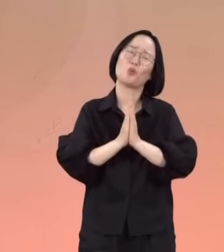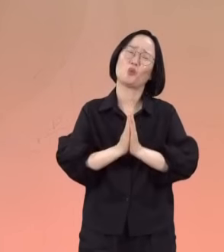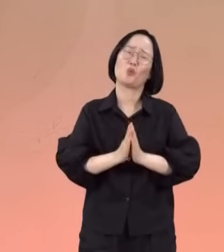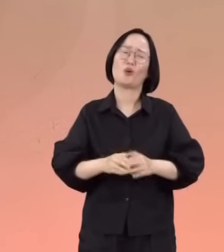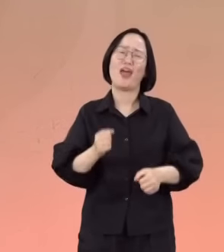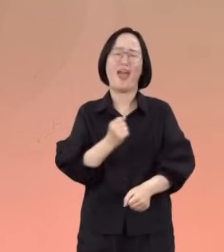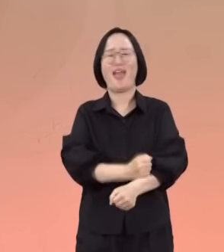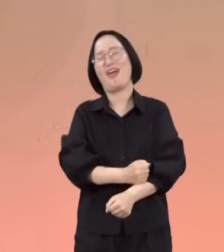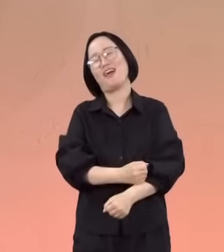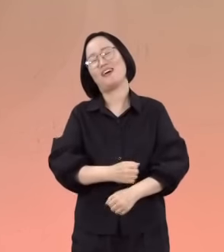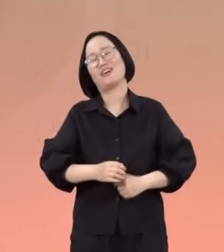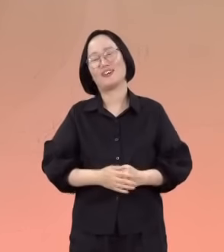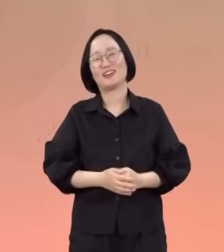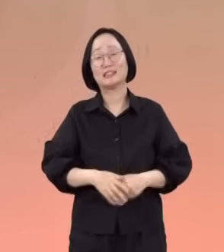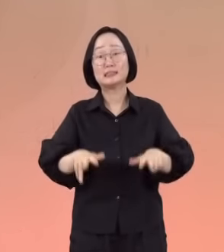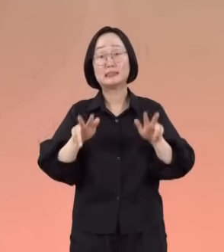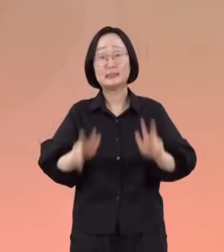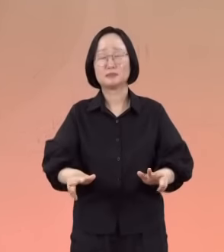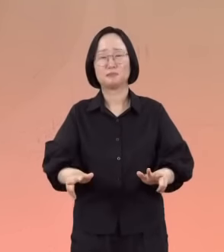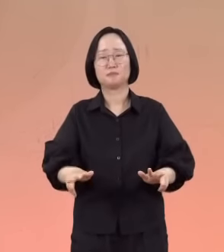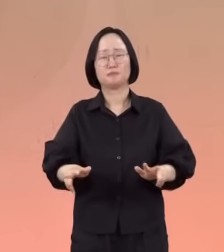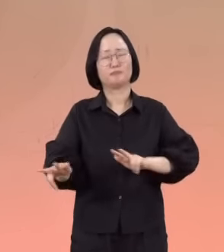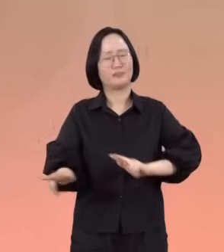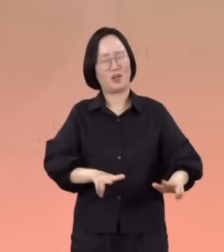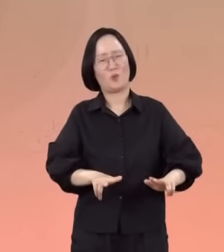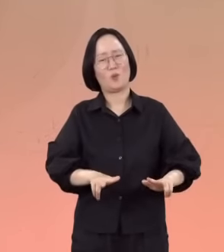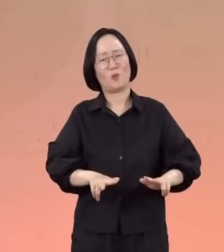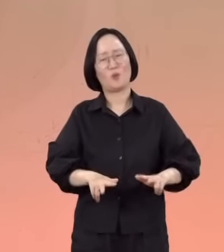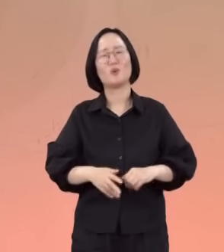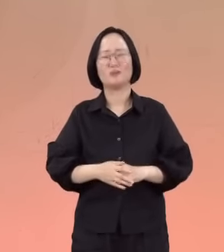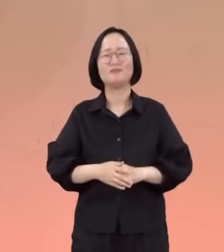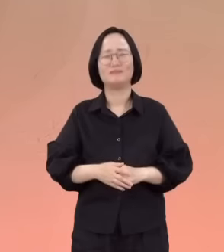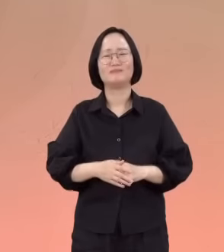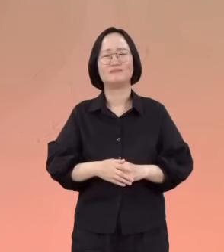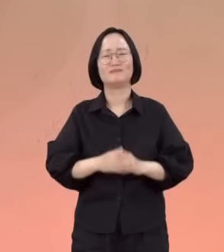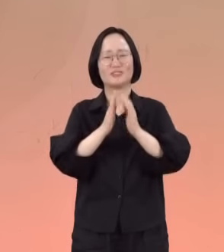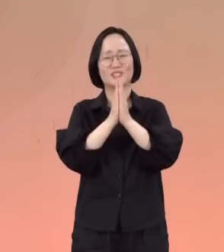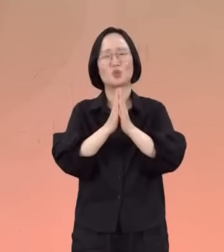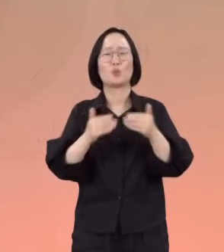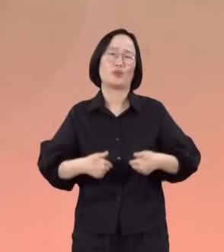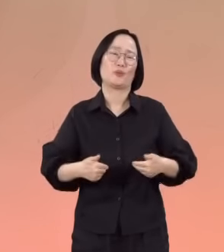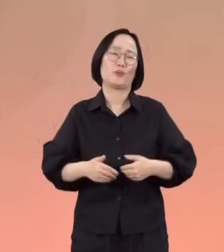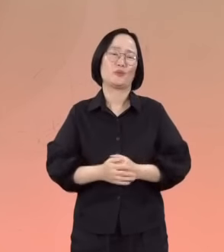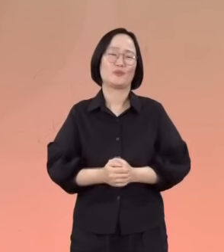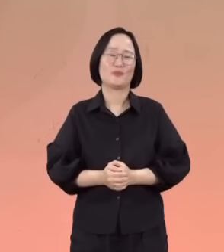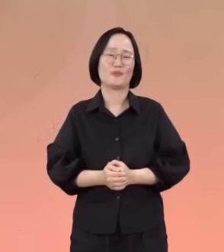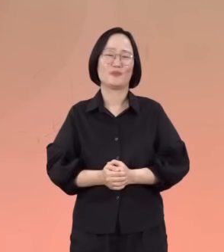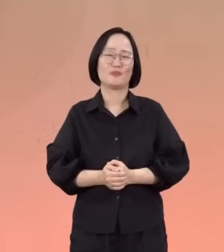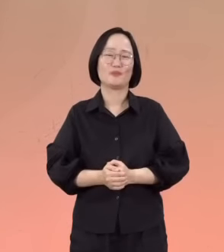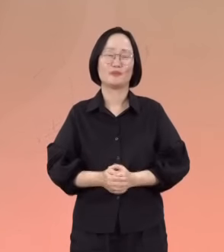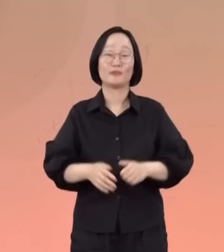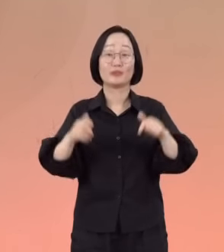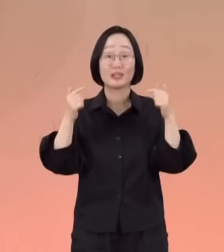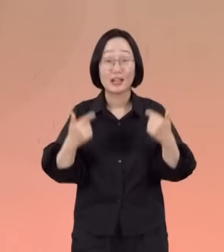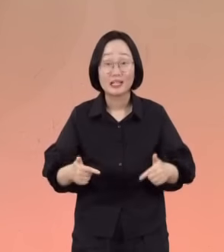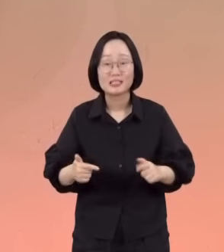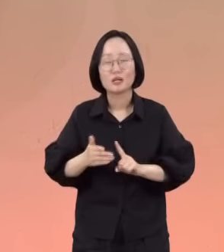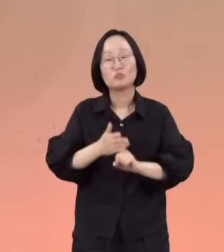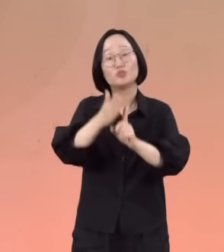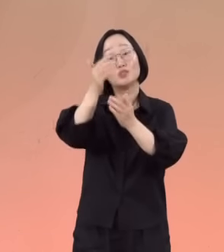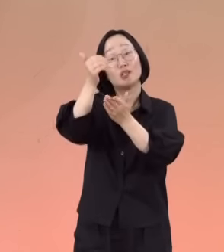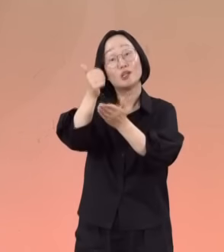거예요 지금이 순간 하는거다 늘 염불하고 늘